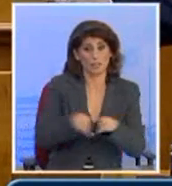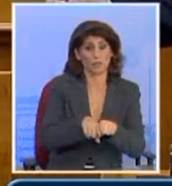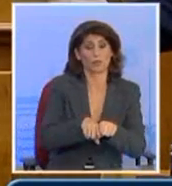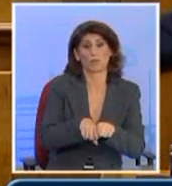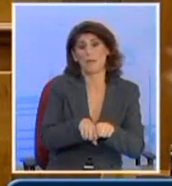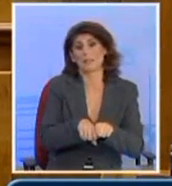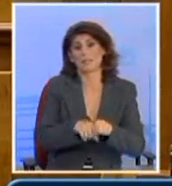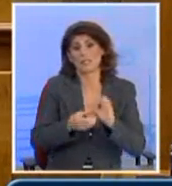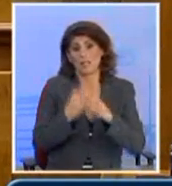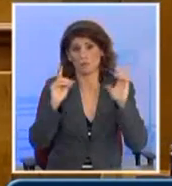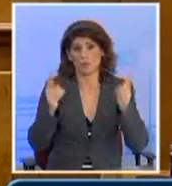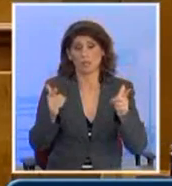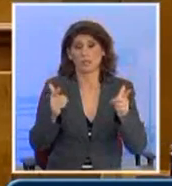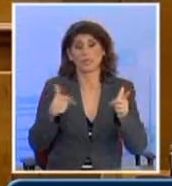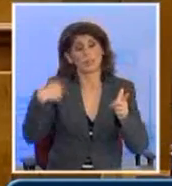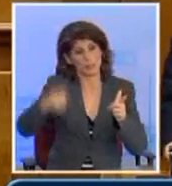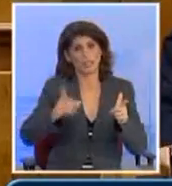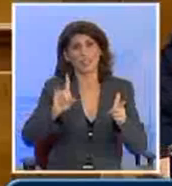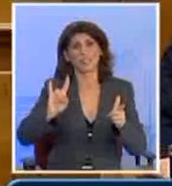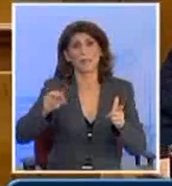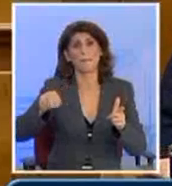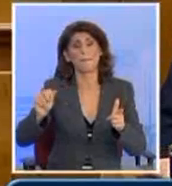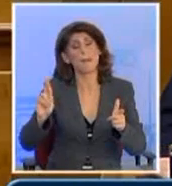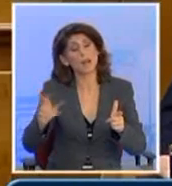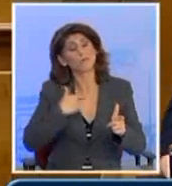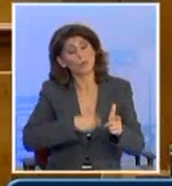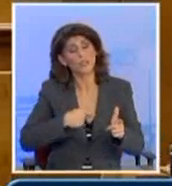Νέας Δημοκρατίας, στην αρχή και της Δημάρ, που δυστυχώς απεχώρησε.